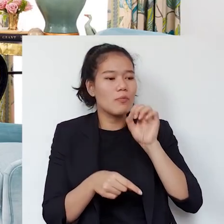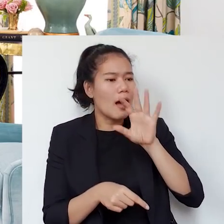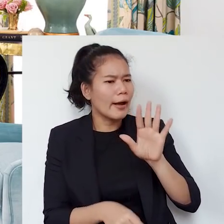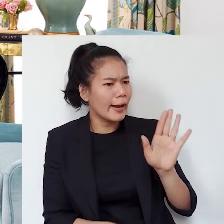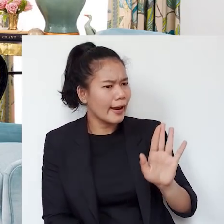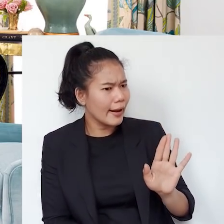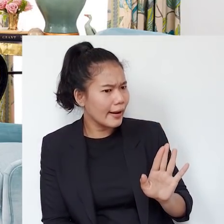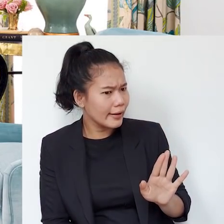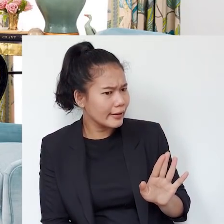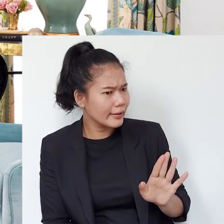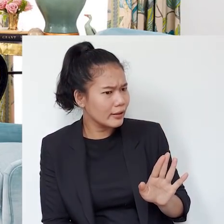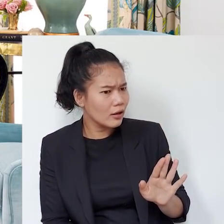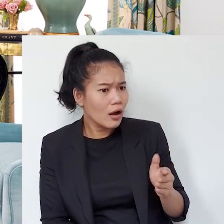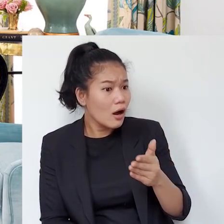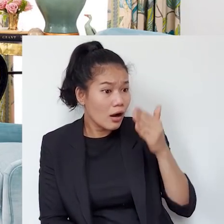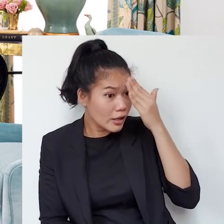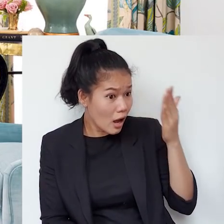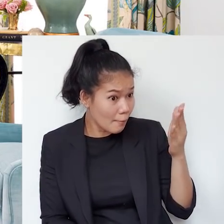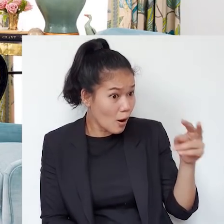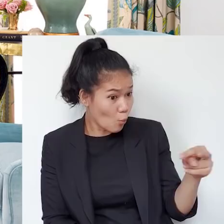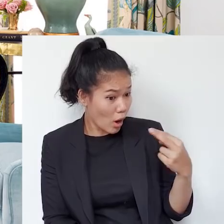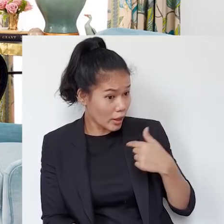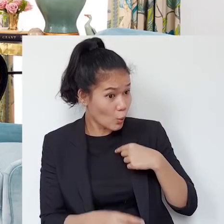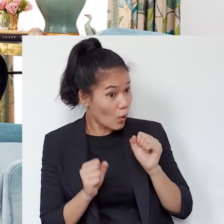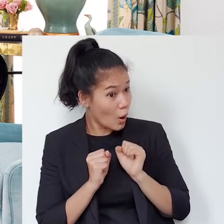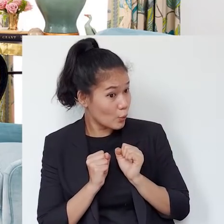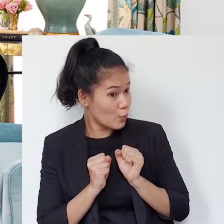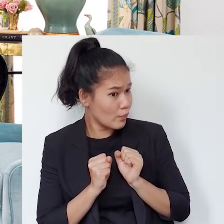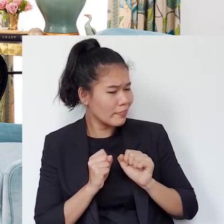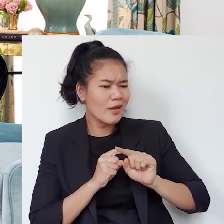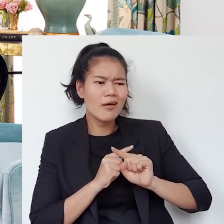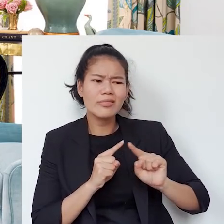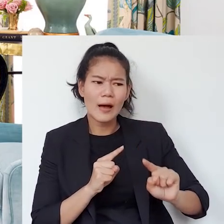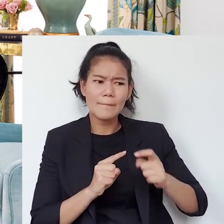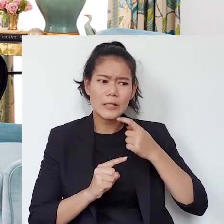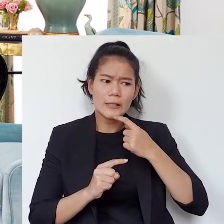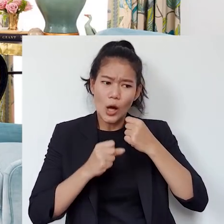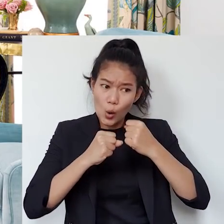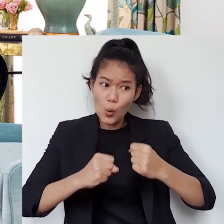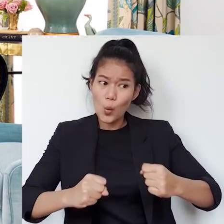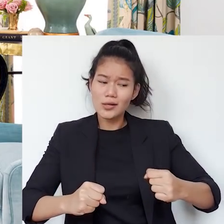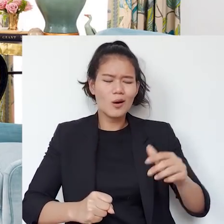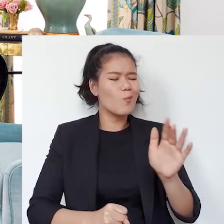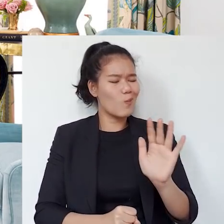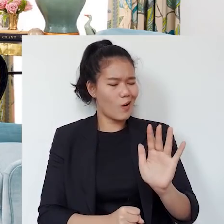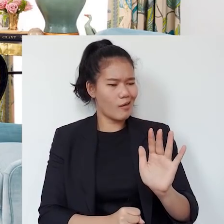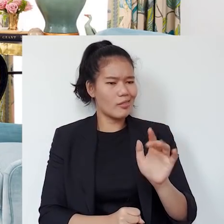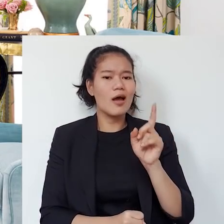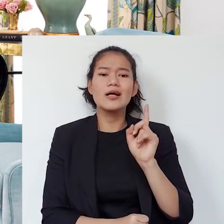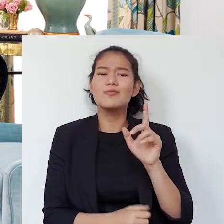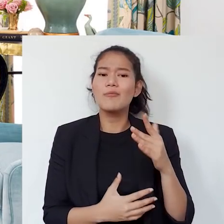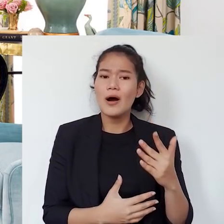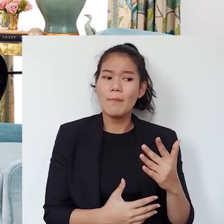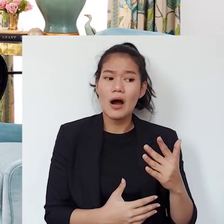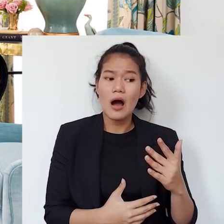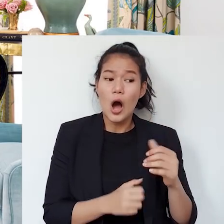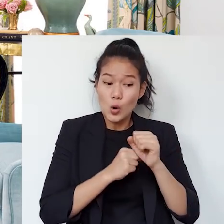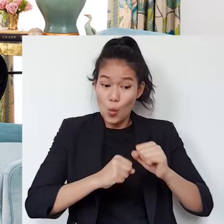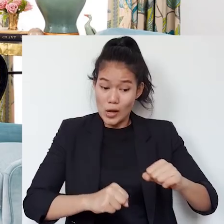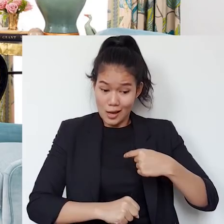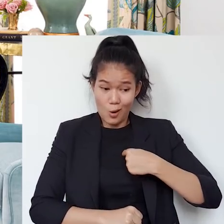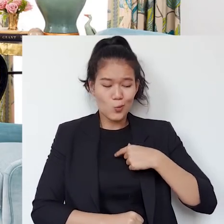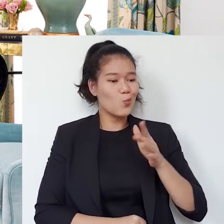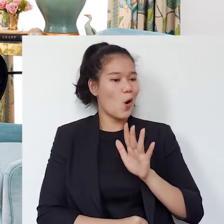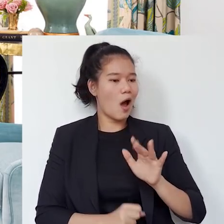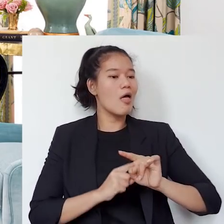hey, kenapa kamu kagum? Tetapi bukan soal kuasa itu. Karena bukan kepada aku harusnya.